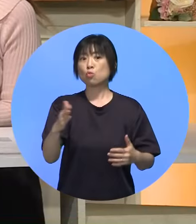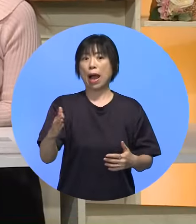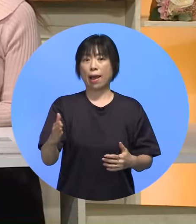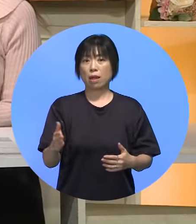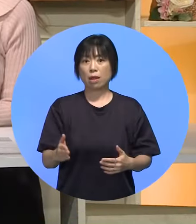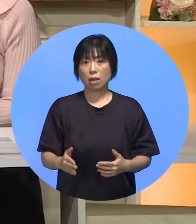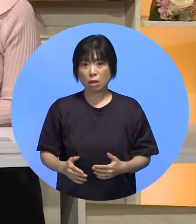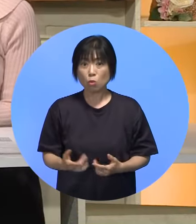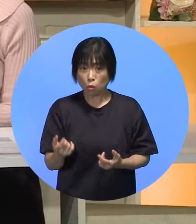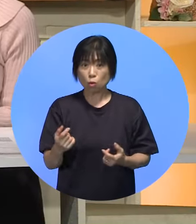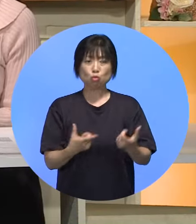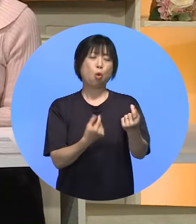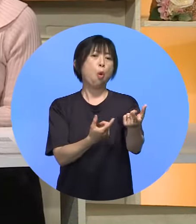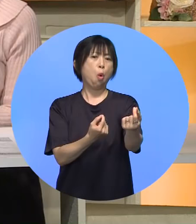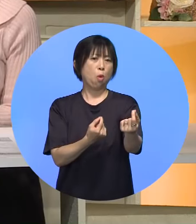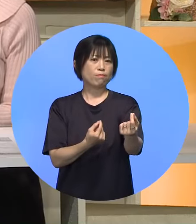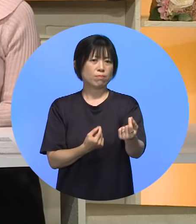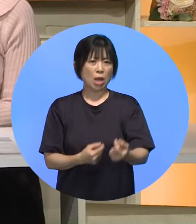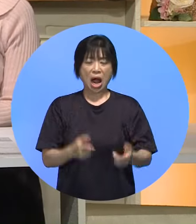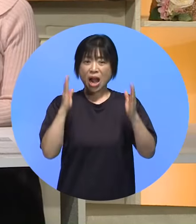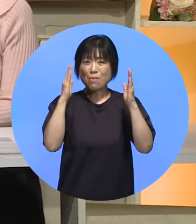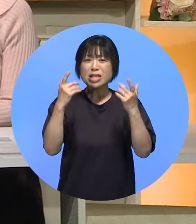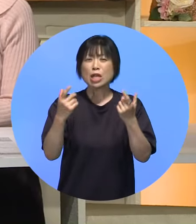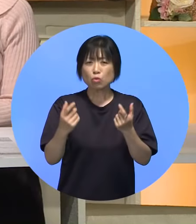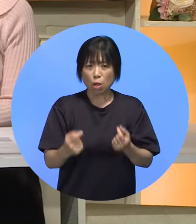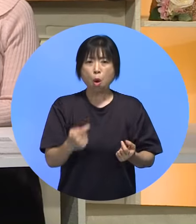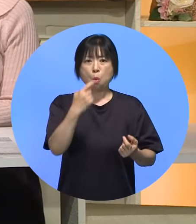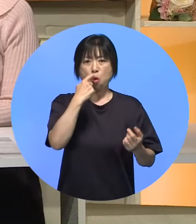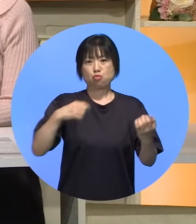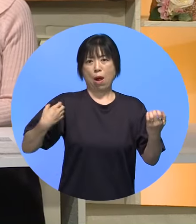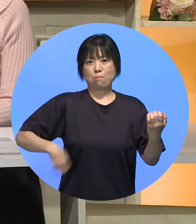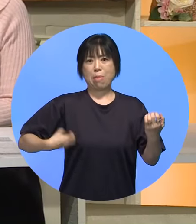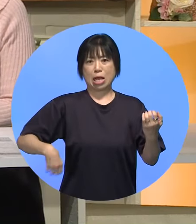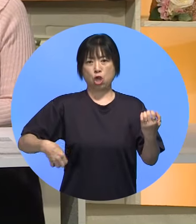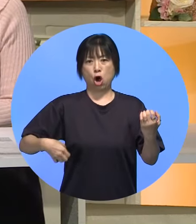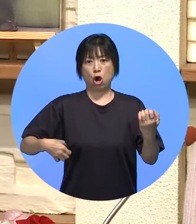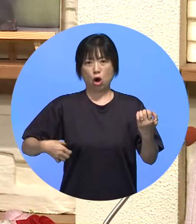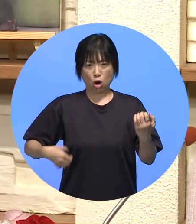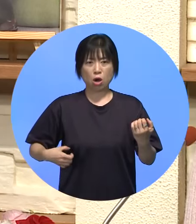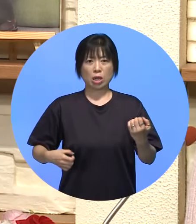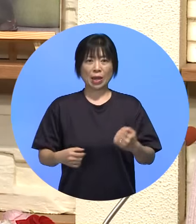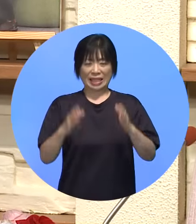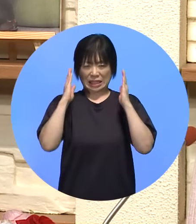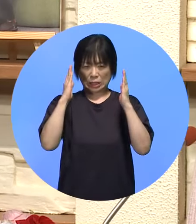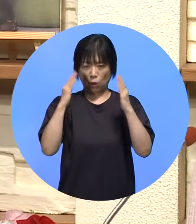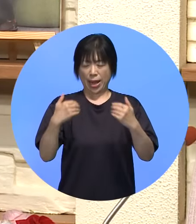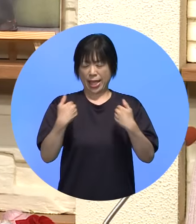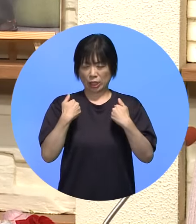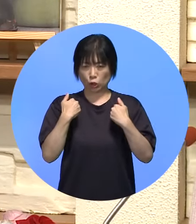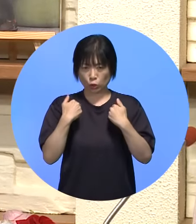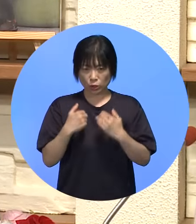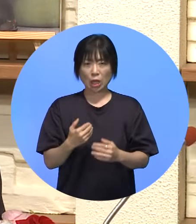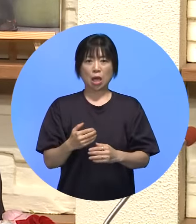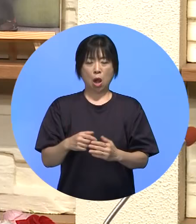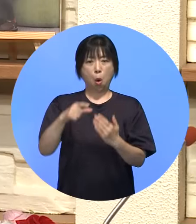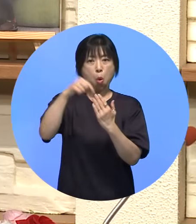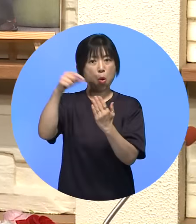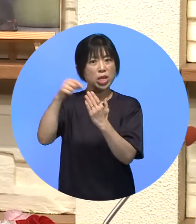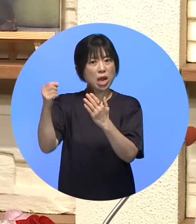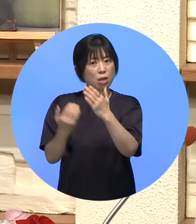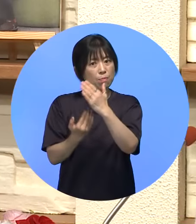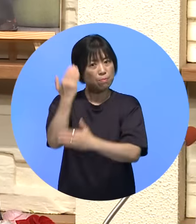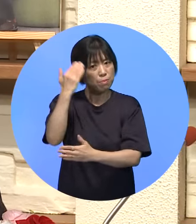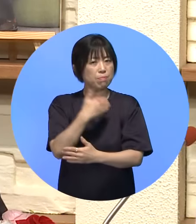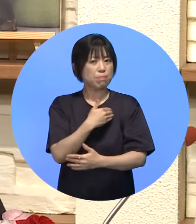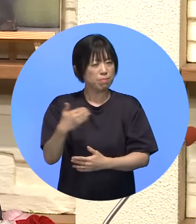食べ物が乗ってもらうねことですそれ頑張ってましたよねー僕はの番号してましてねこの時期ライブが多いんですけれどもね一生懸命練習